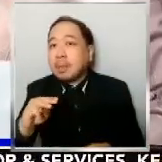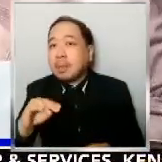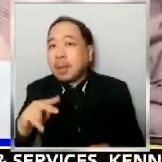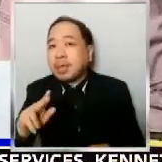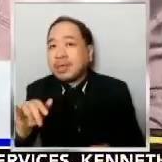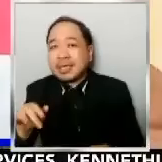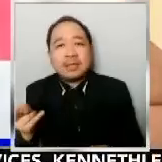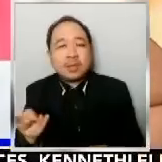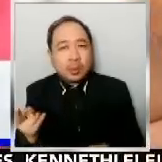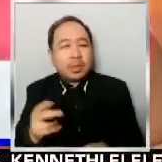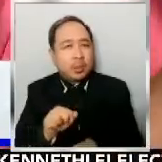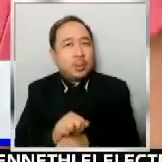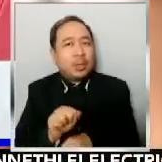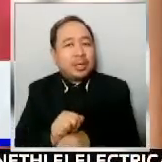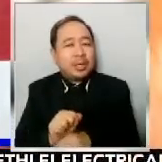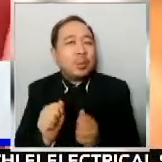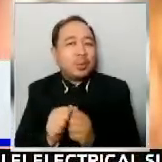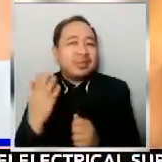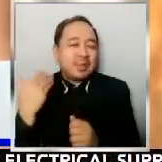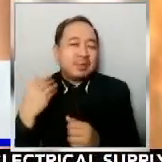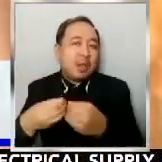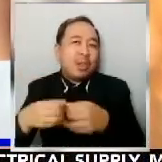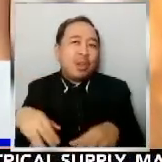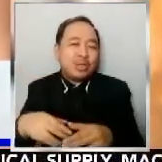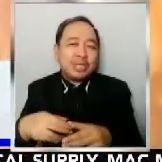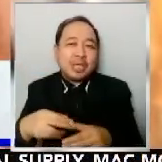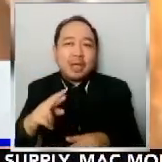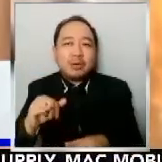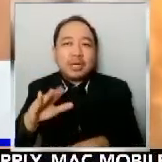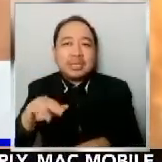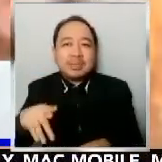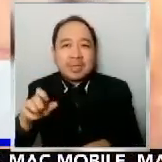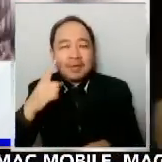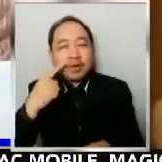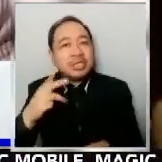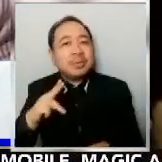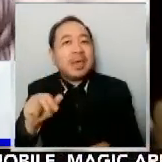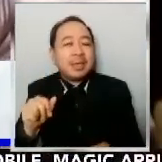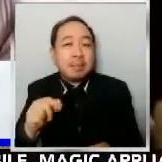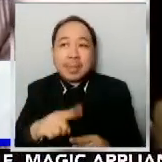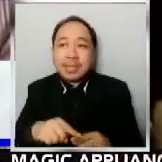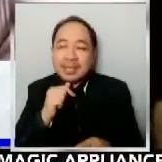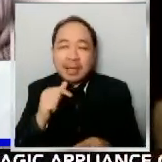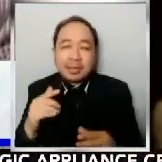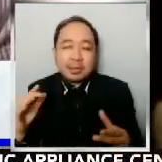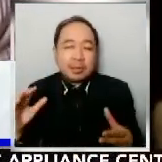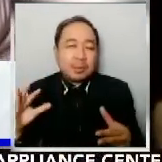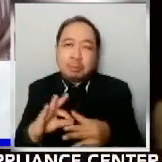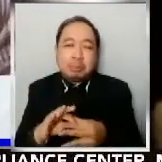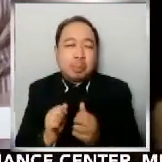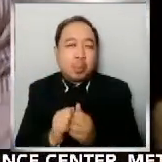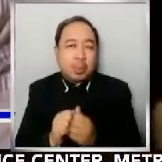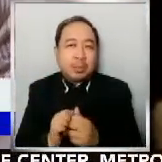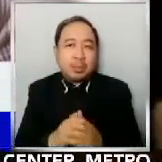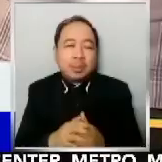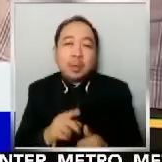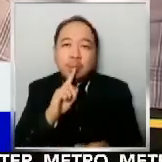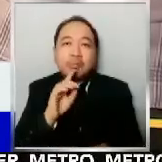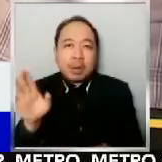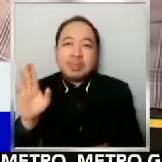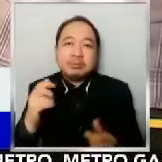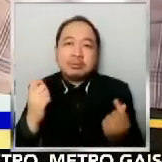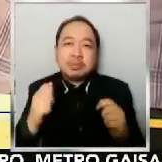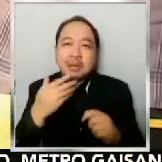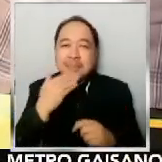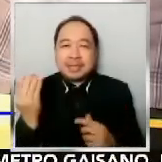The Lost Recipe ng GMA Public Affairs, bagamat hindi magkatambal. Promise na talagang gagawin namin yung best namin dito.